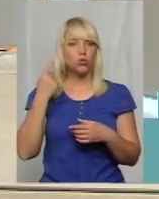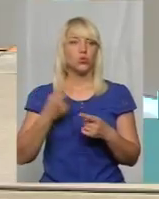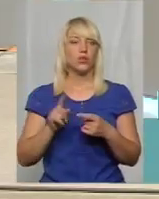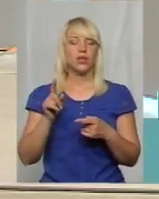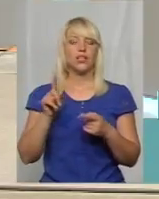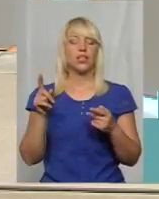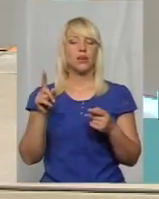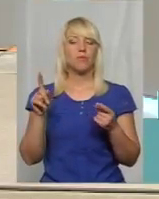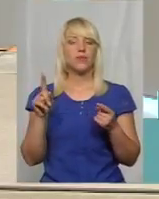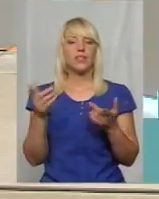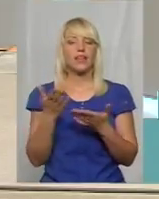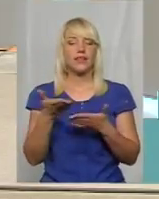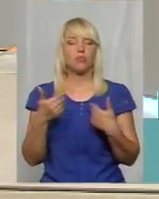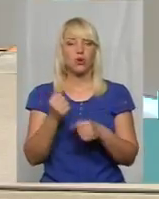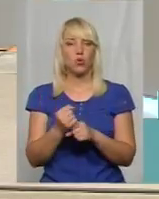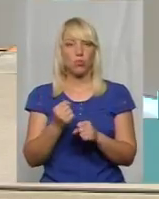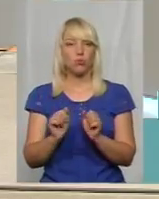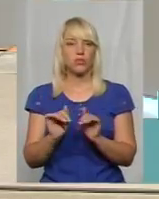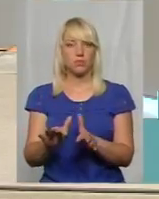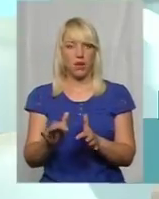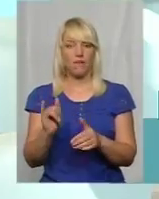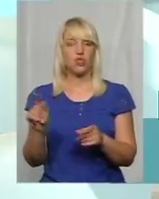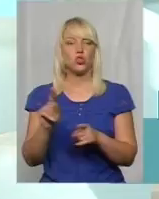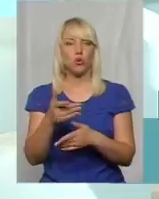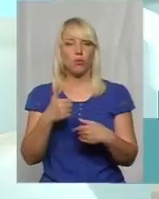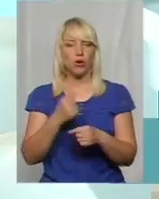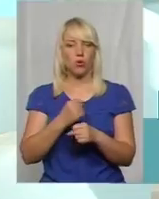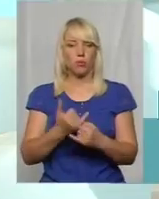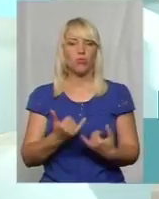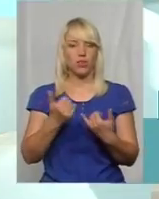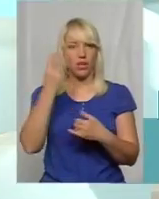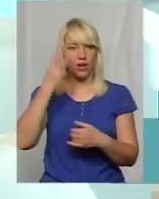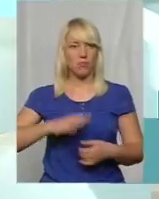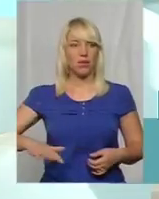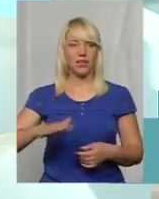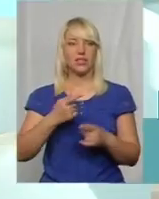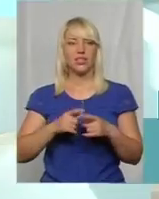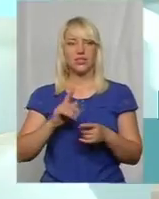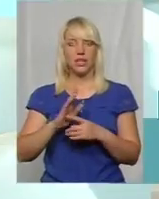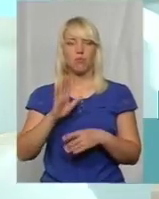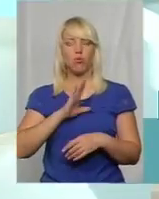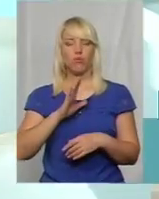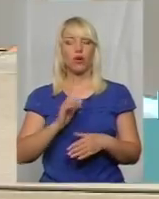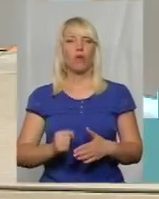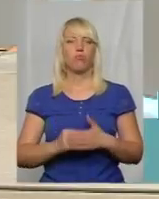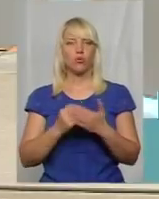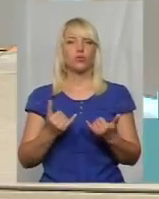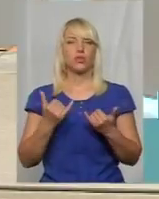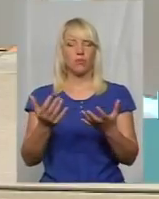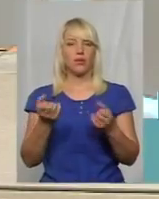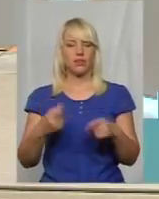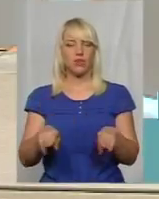справи ми робимо і що ми робимо для Хмельниччини. Тому, можливо, це і був якраз поштовх для прийняття такого рішення. А чому